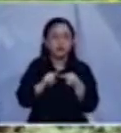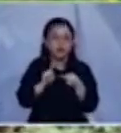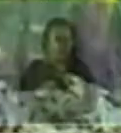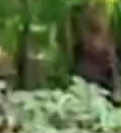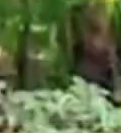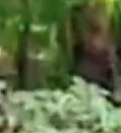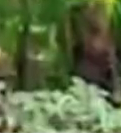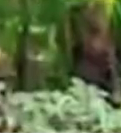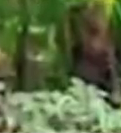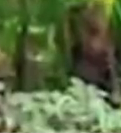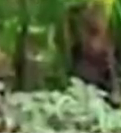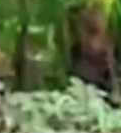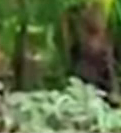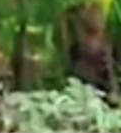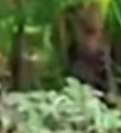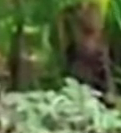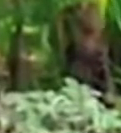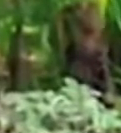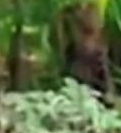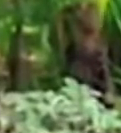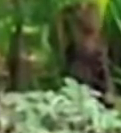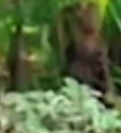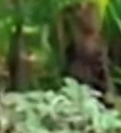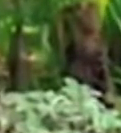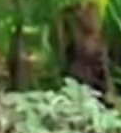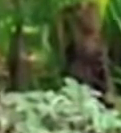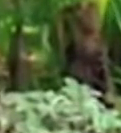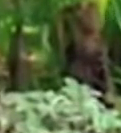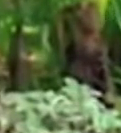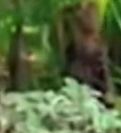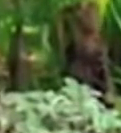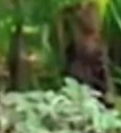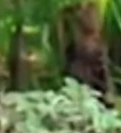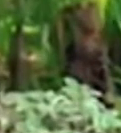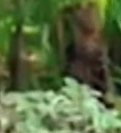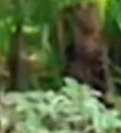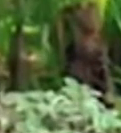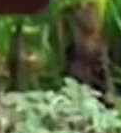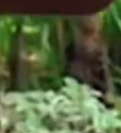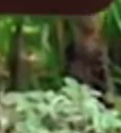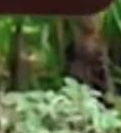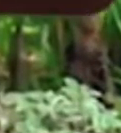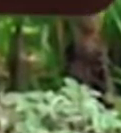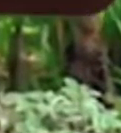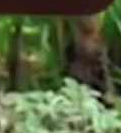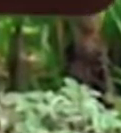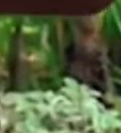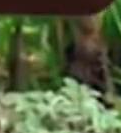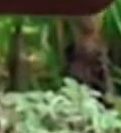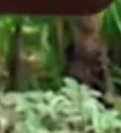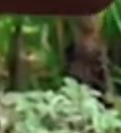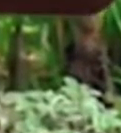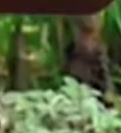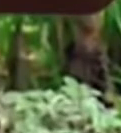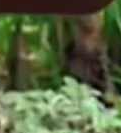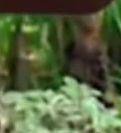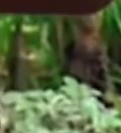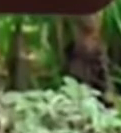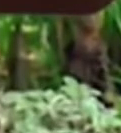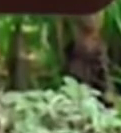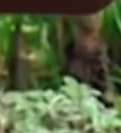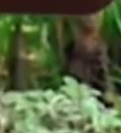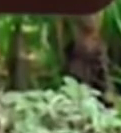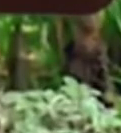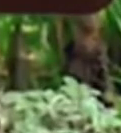individu yang memiliki kontak erat dengan individu yang sudah terpapar, kemudian yang kedua adalah tenaga kesehatan, sehingga diperlukan adanya